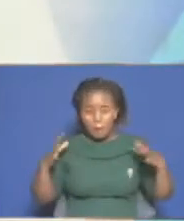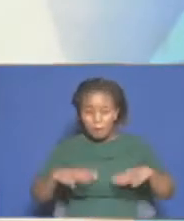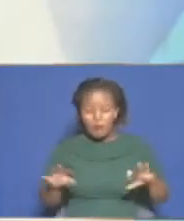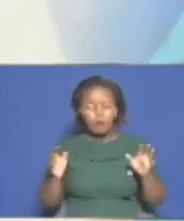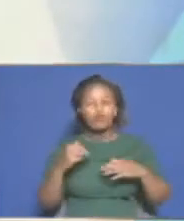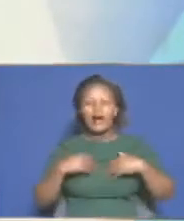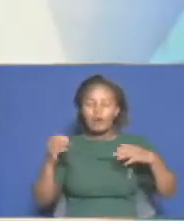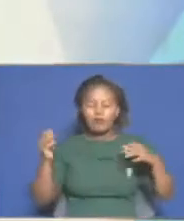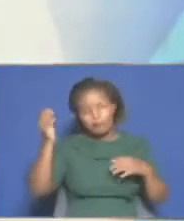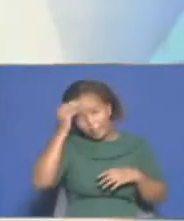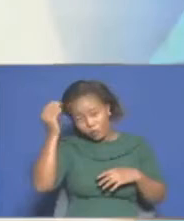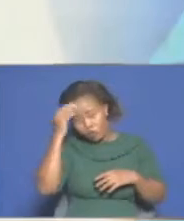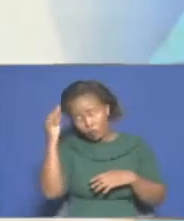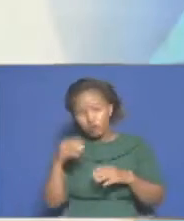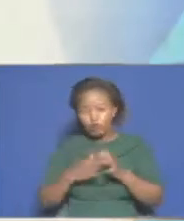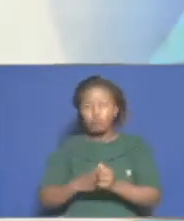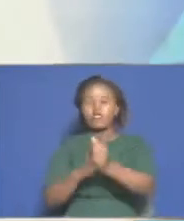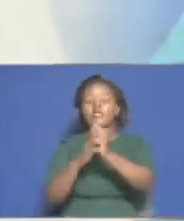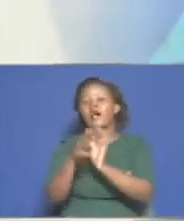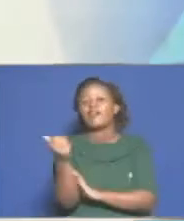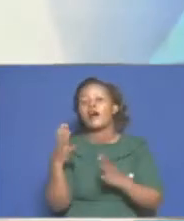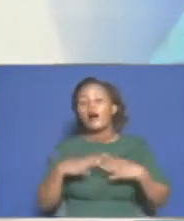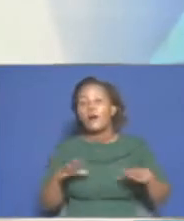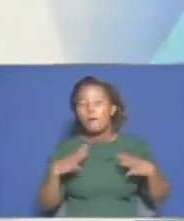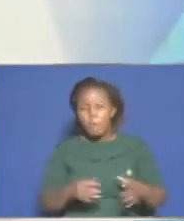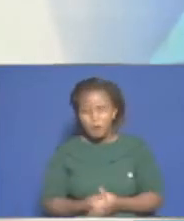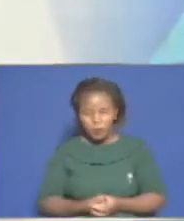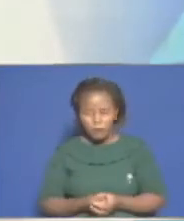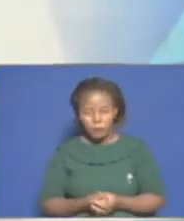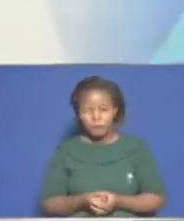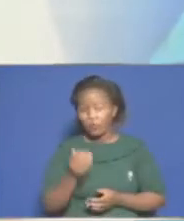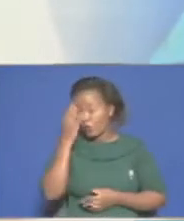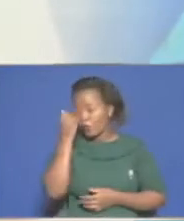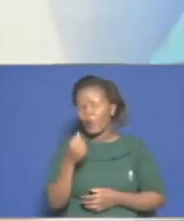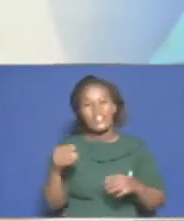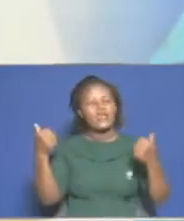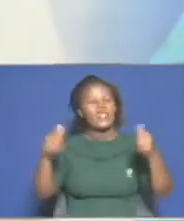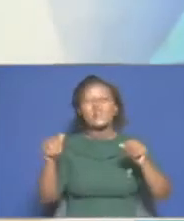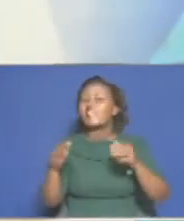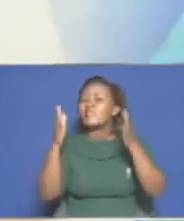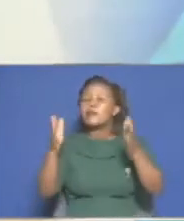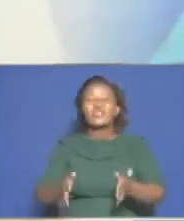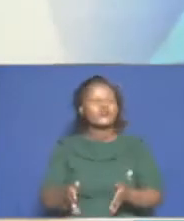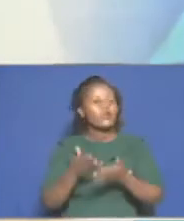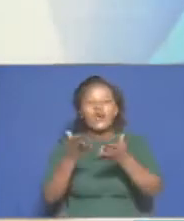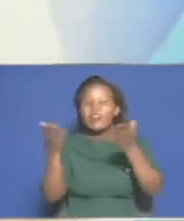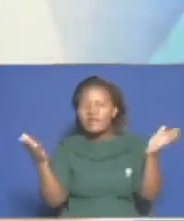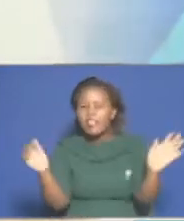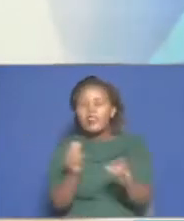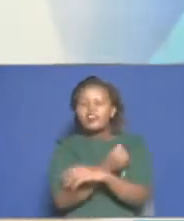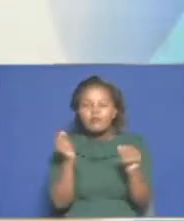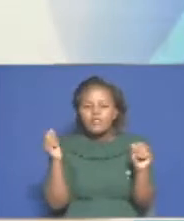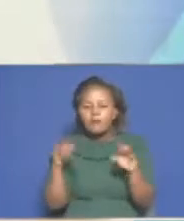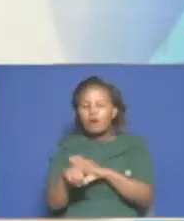elimu ili waweze kuongoza wengine, kwa sababu hata mtu yeyote yule hawezi enda tu kotini na akawa